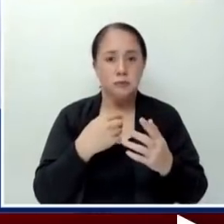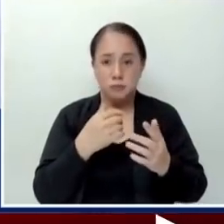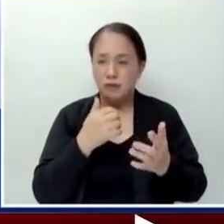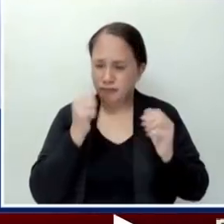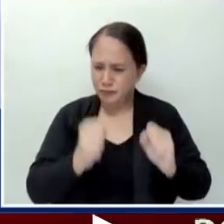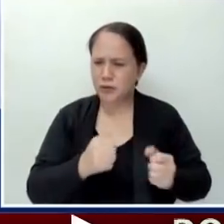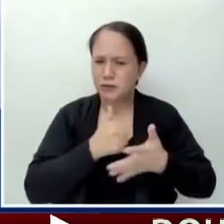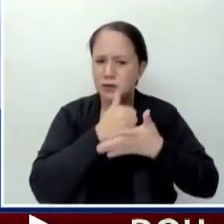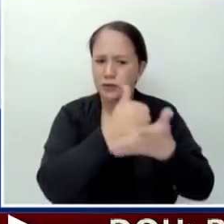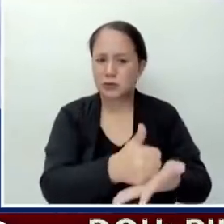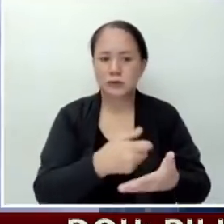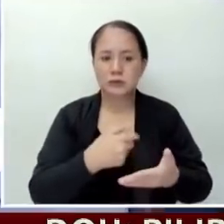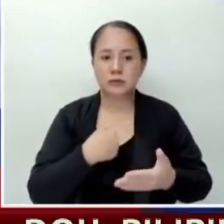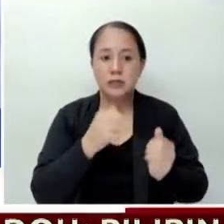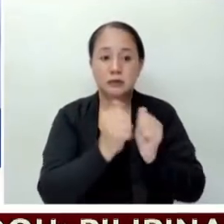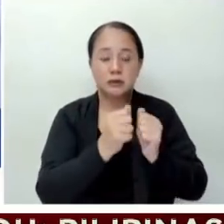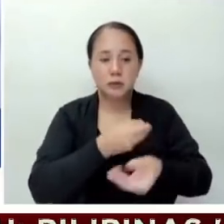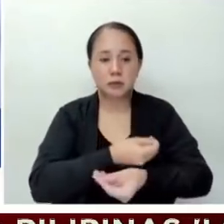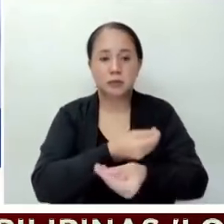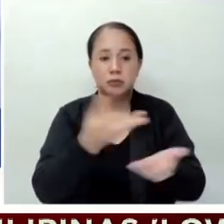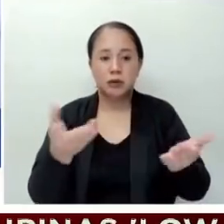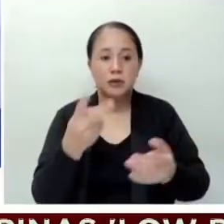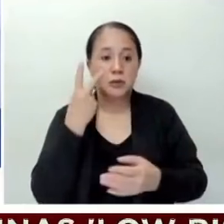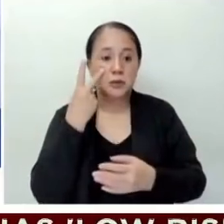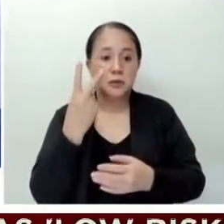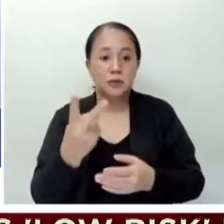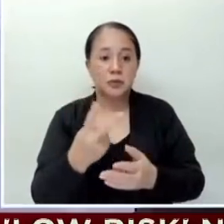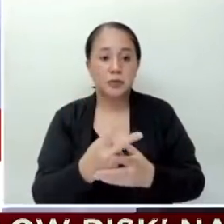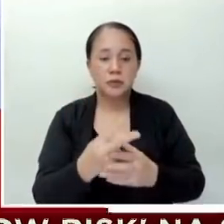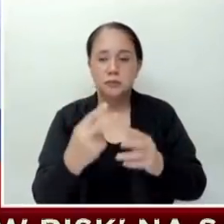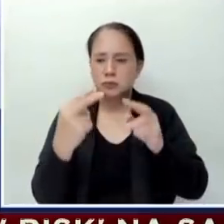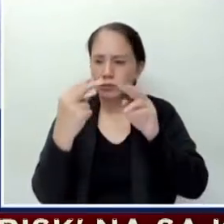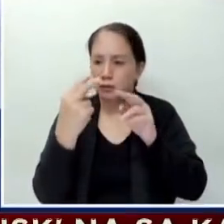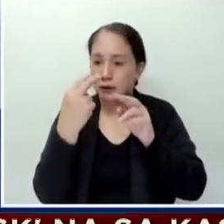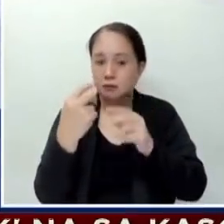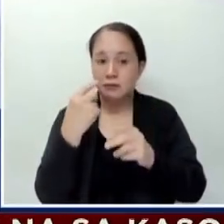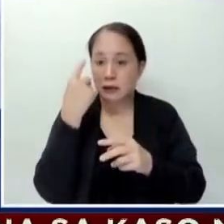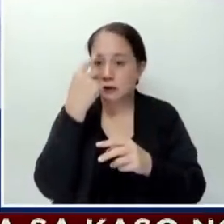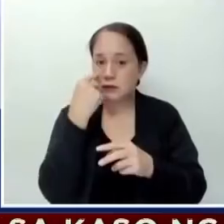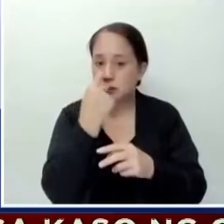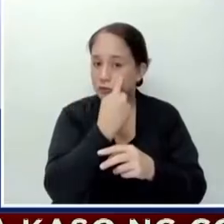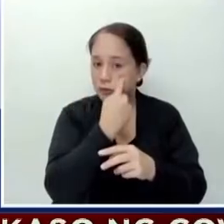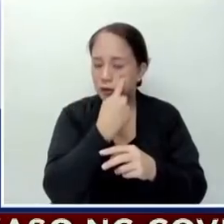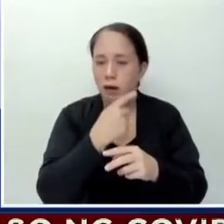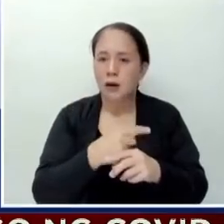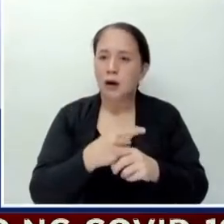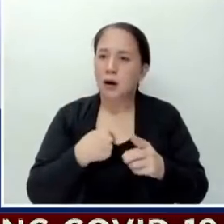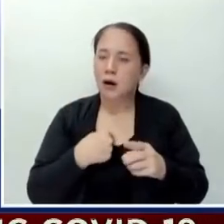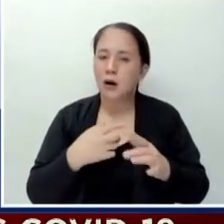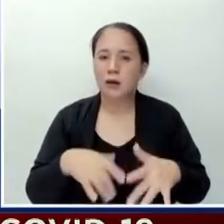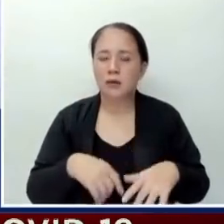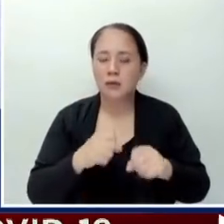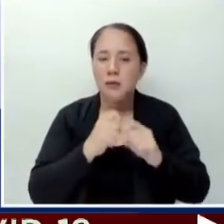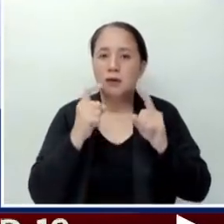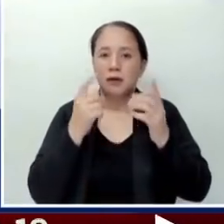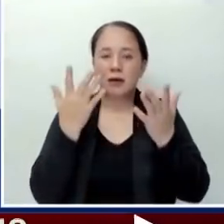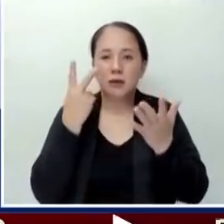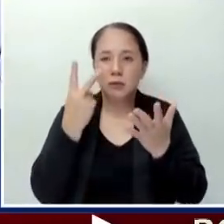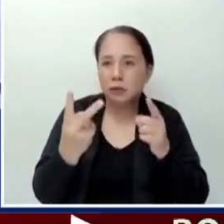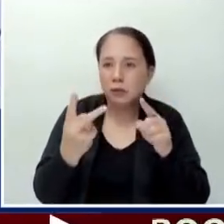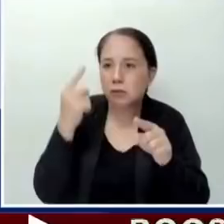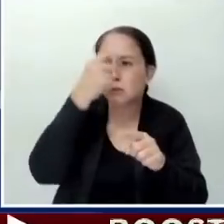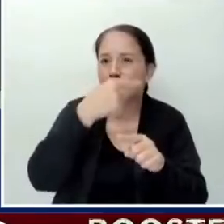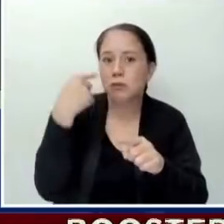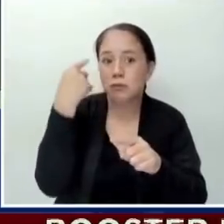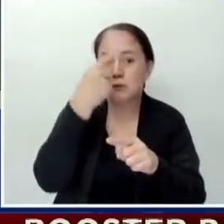nung nag-distribute sa Cavite, kung makikita nyo lang ang mata ng mga taong nabuhayan ng dugo nung gabing yon, hindi nyo isipin ang